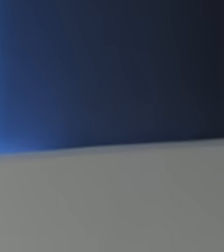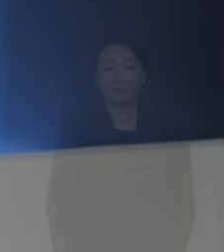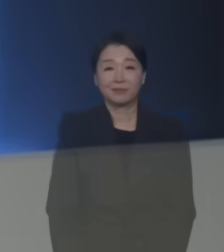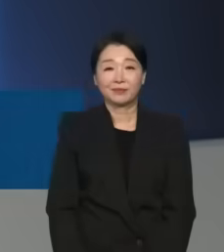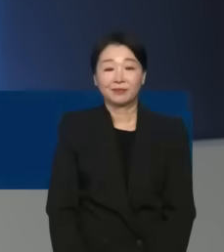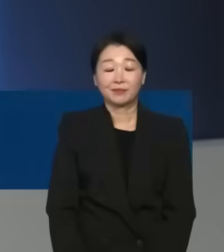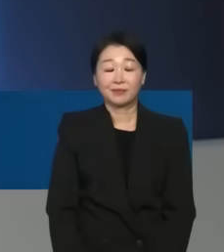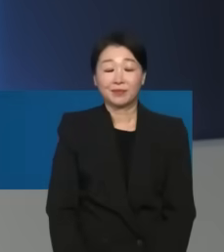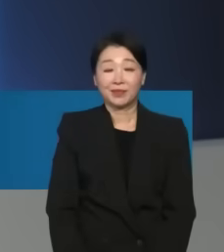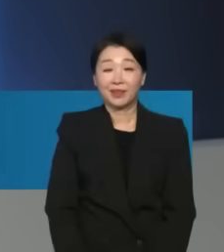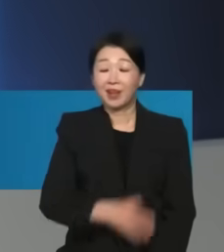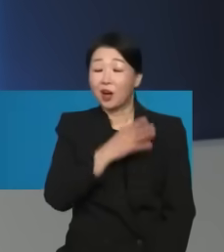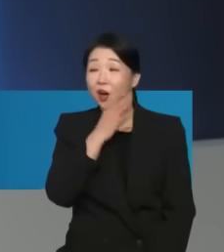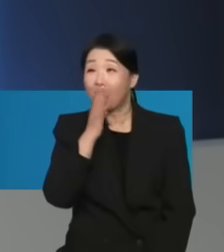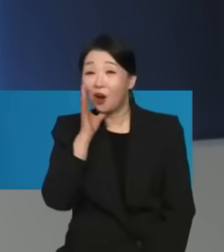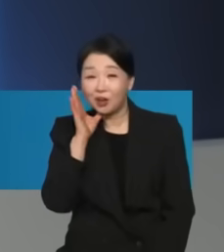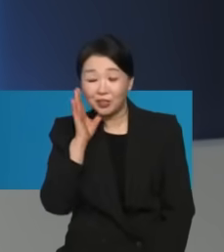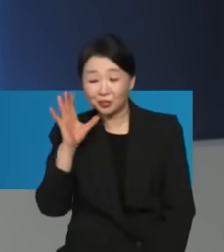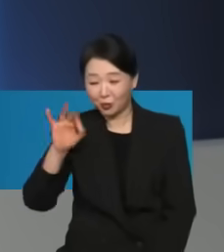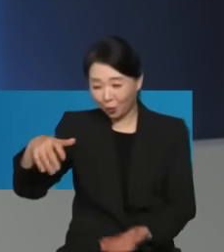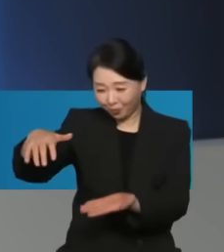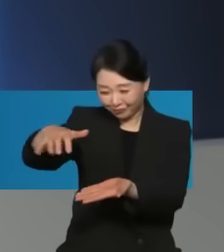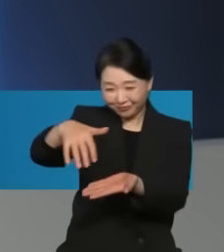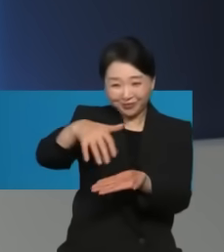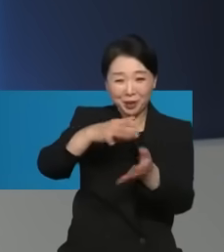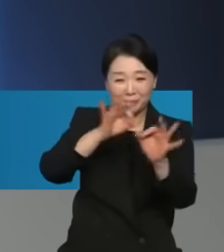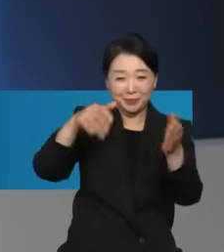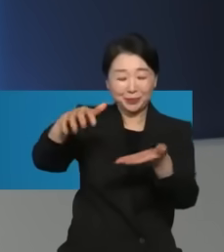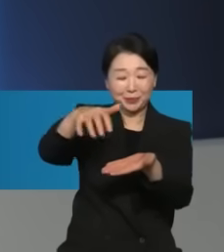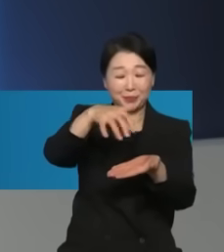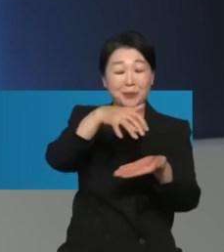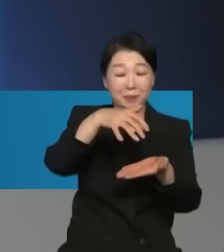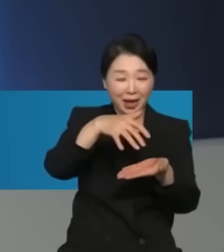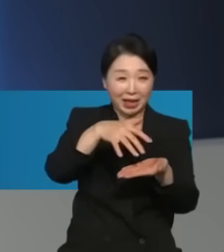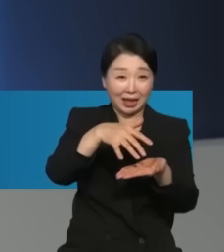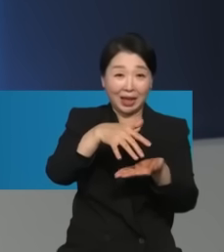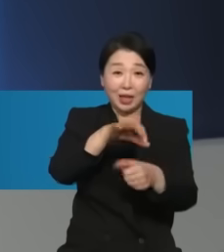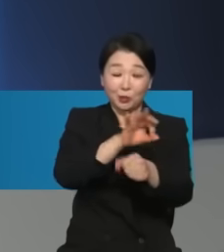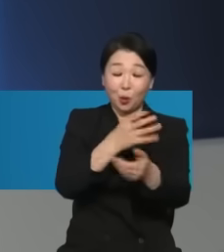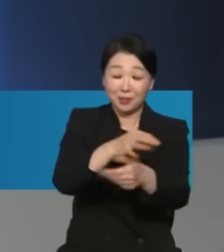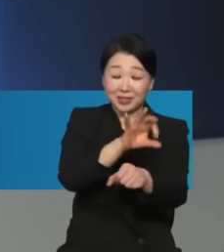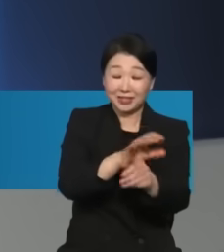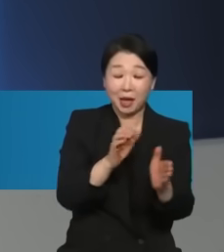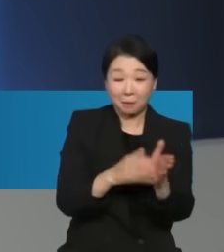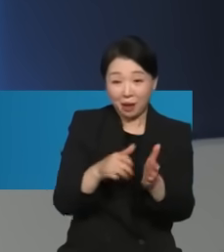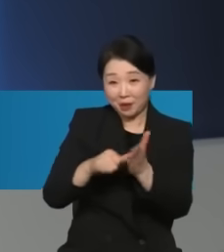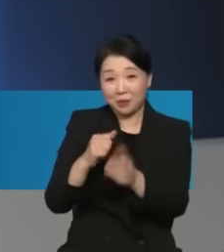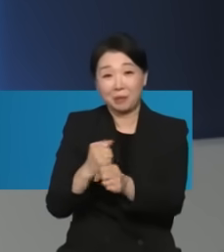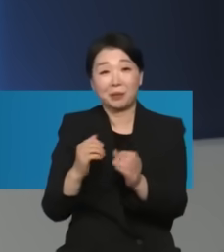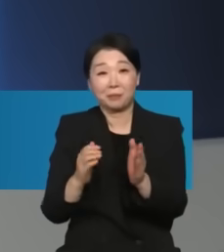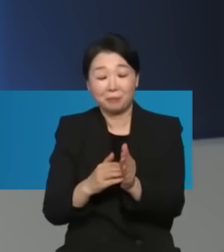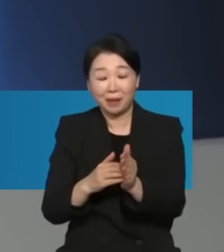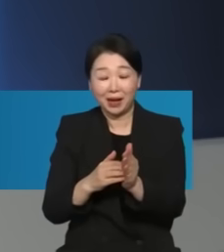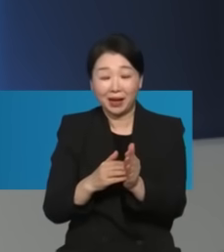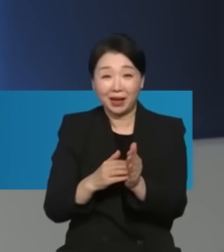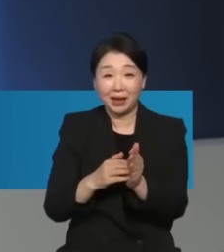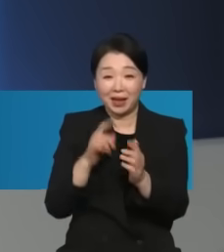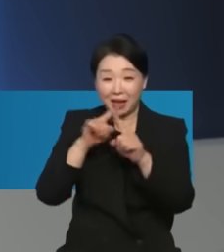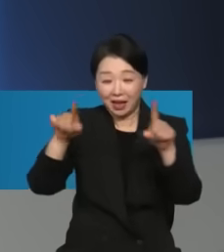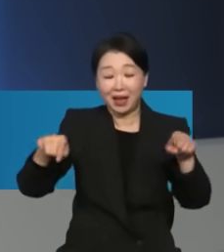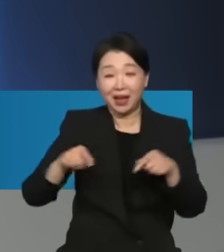어르신들이 모은 폐지를 높은 가격에 사고 이걸 또 작품으로 만들어 판매하는 기업이 있습니다. 폐지로 사랑을 전하는 기업